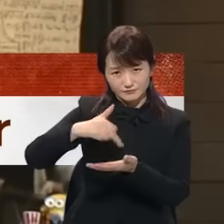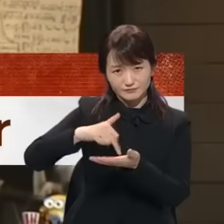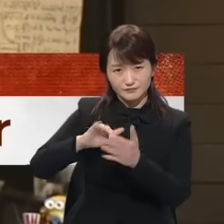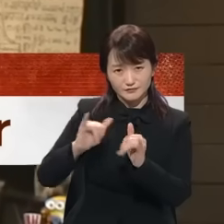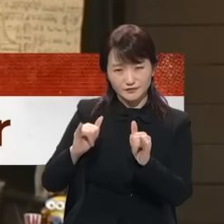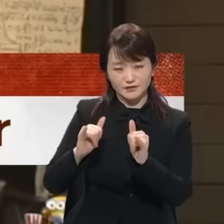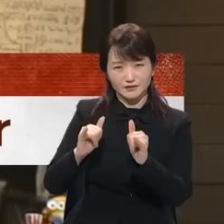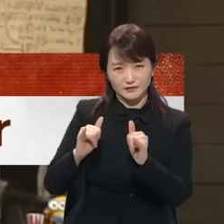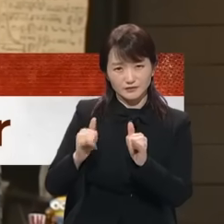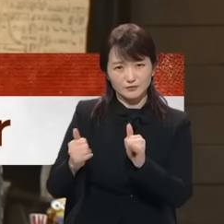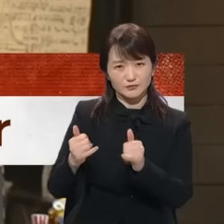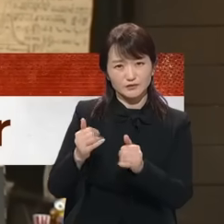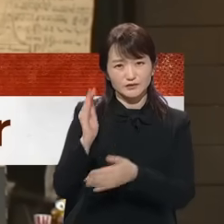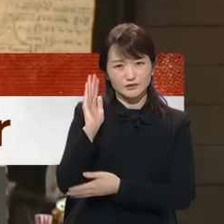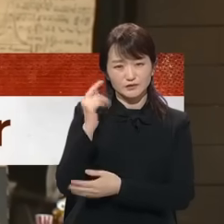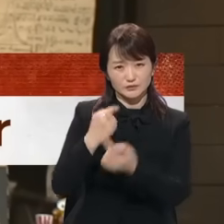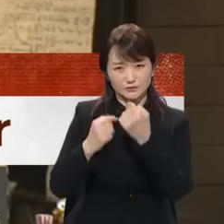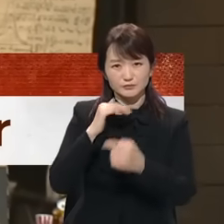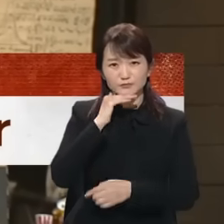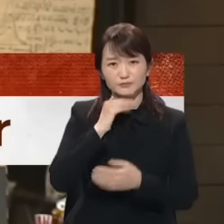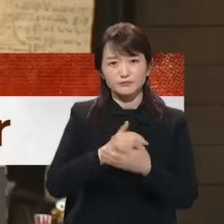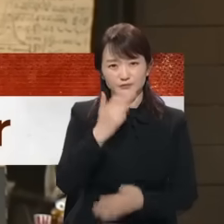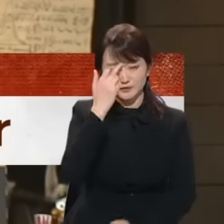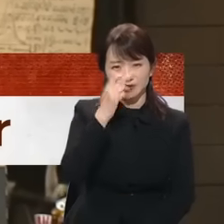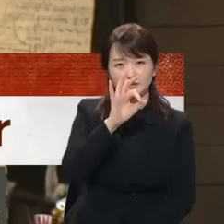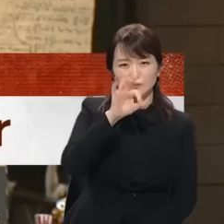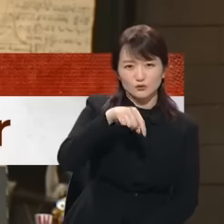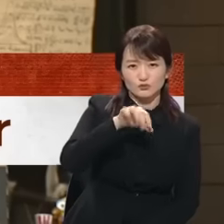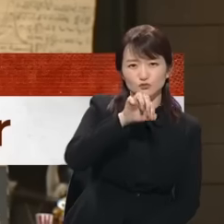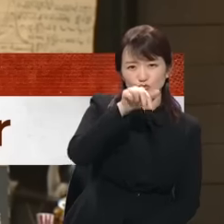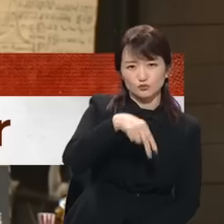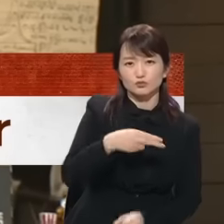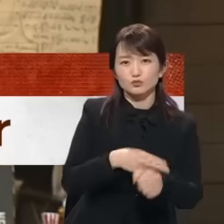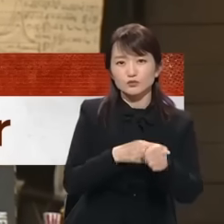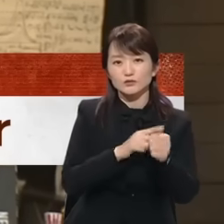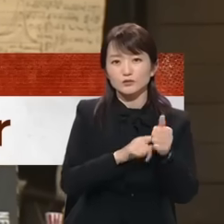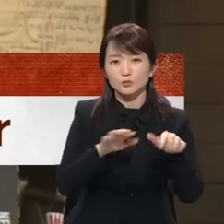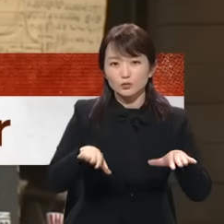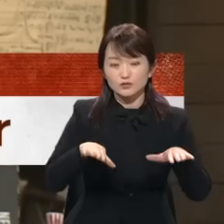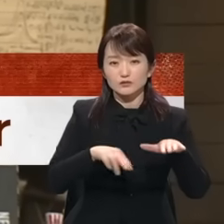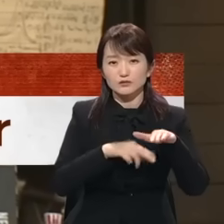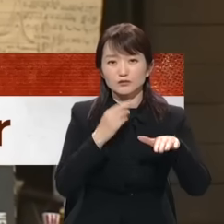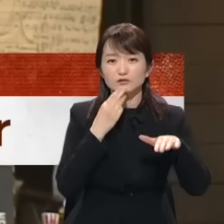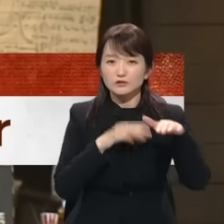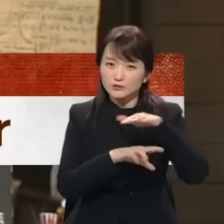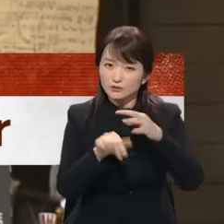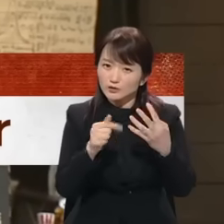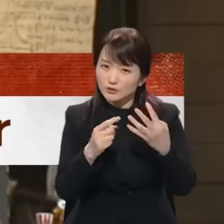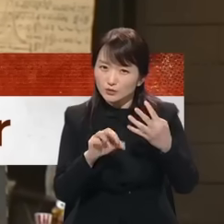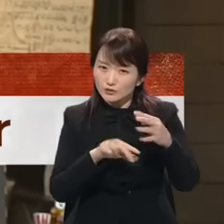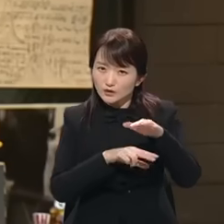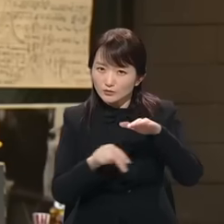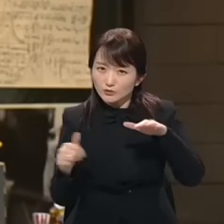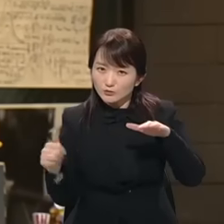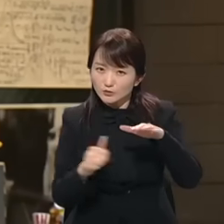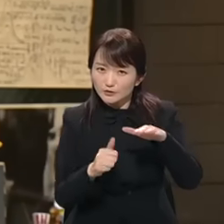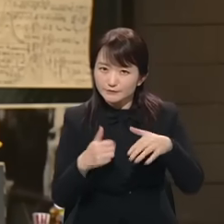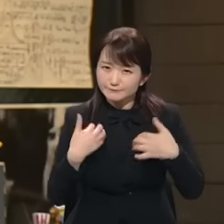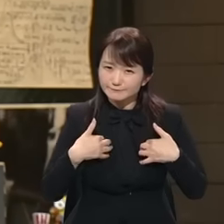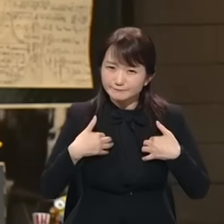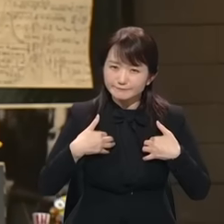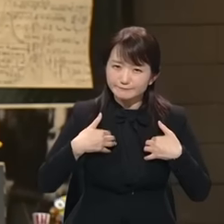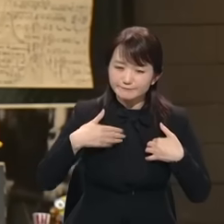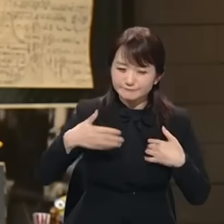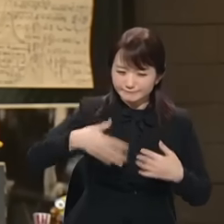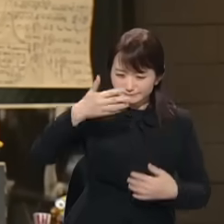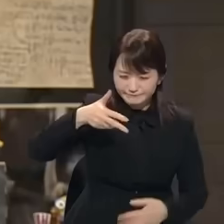사연과 제보 기다리고 있습니다 최웅규 선생님 보고 계시죠 오늘 서울 지하철 4호선 타고 가시다 재미난 영상을 촬영하셨다고